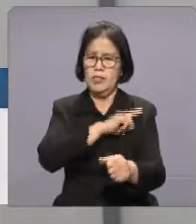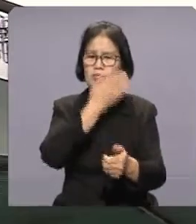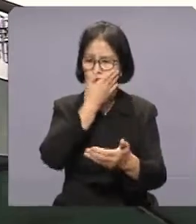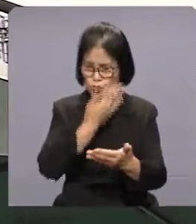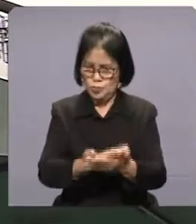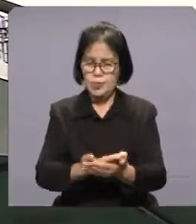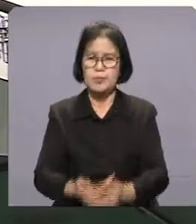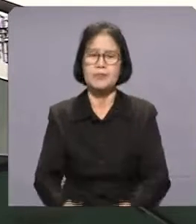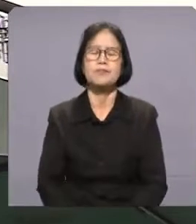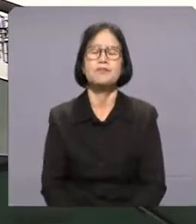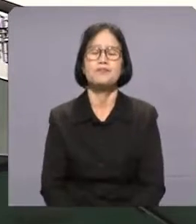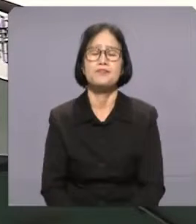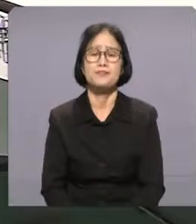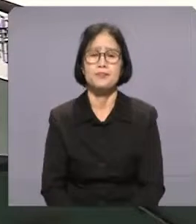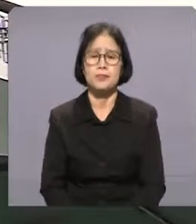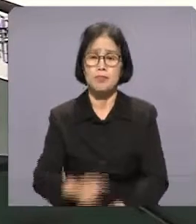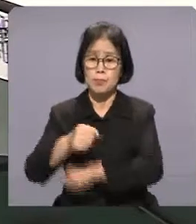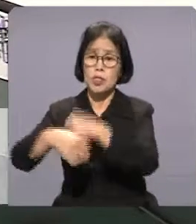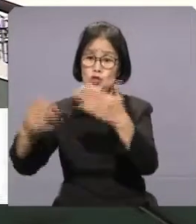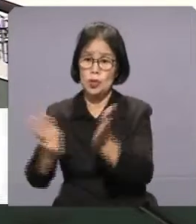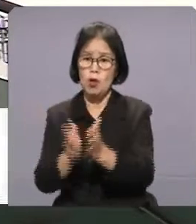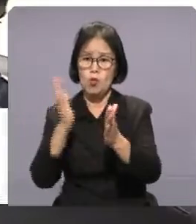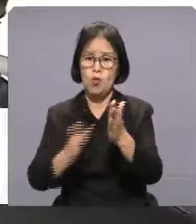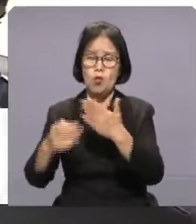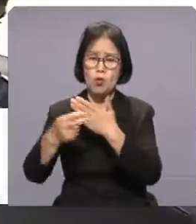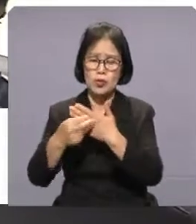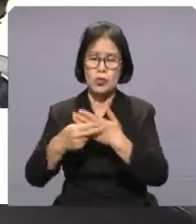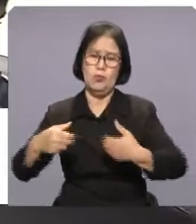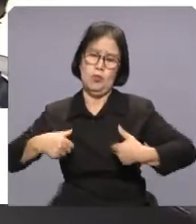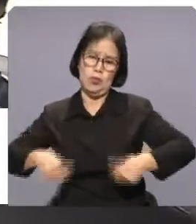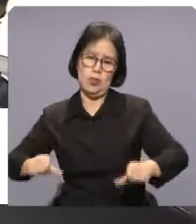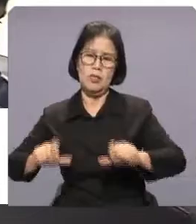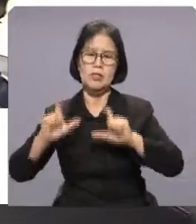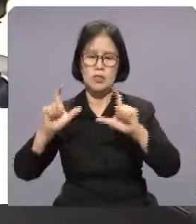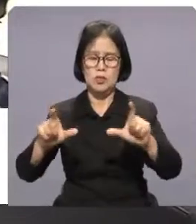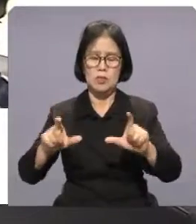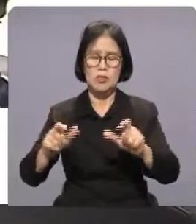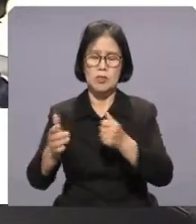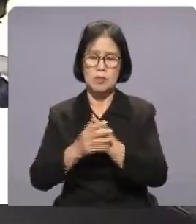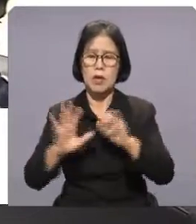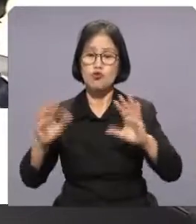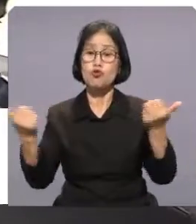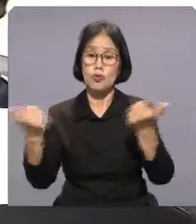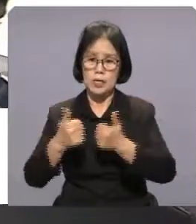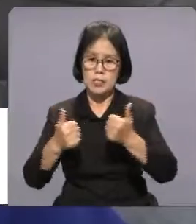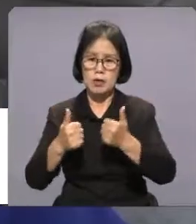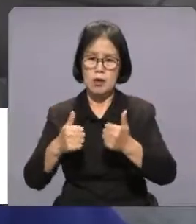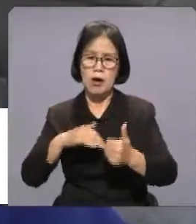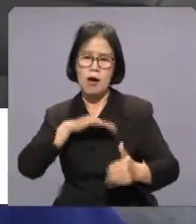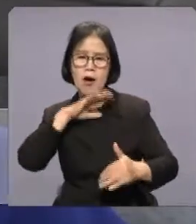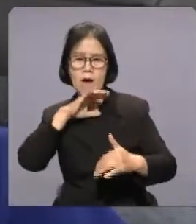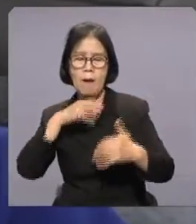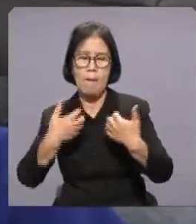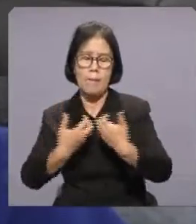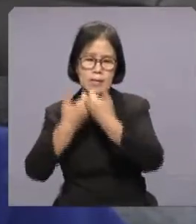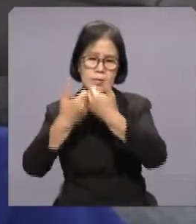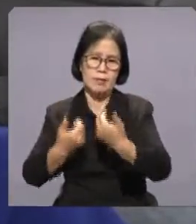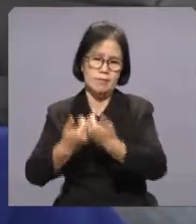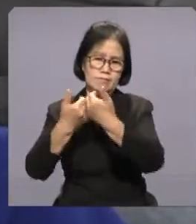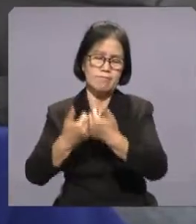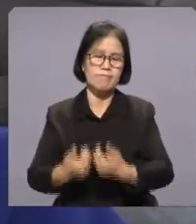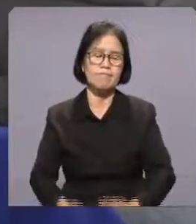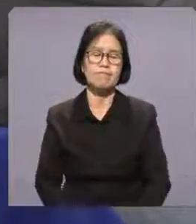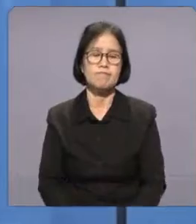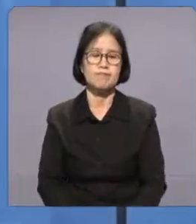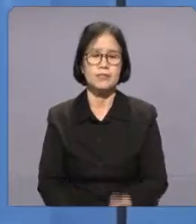생각합니다 더불어민주당은 공공료를 포기하겠다는 선언이라며 국회차원에서 반대 목소리를 높이고 있습니다